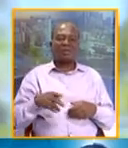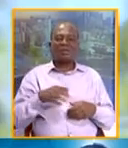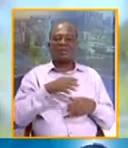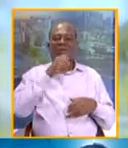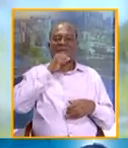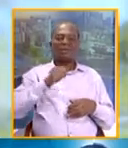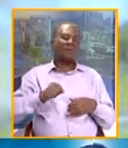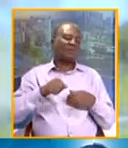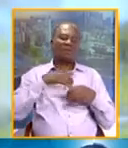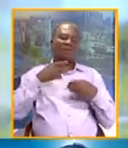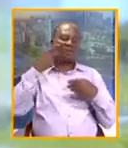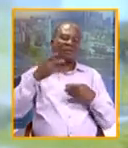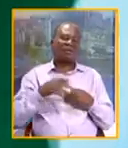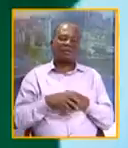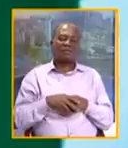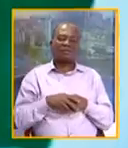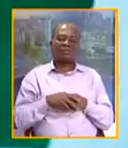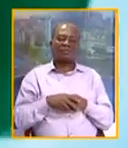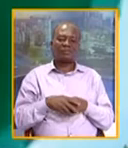cette côte d'ivoire d'hyères